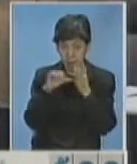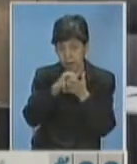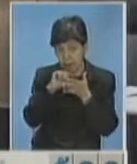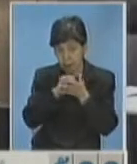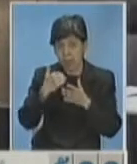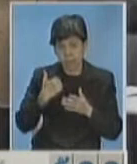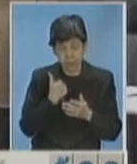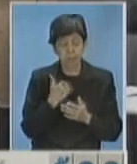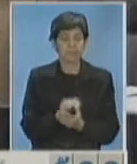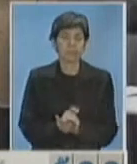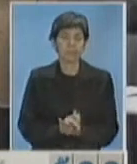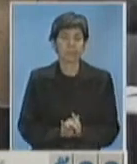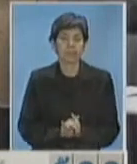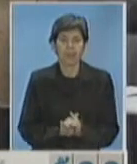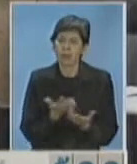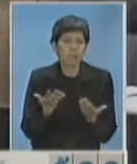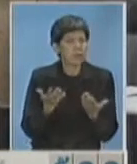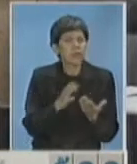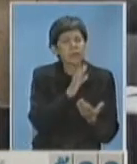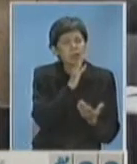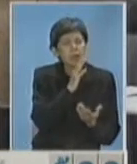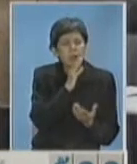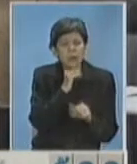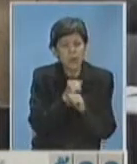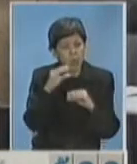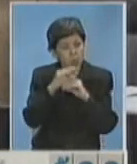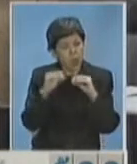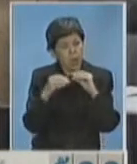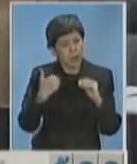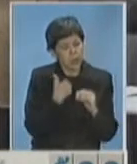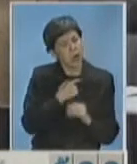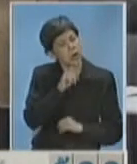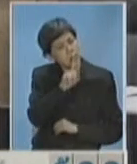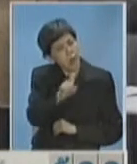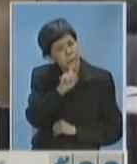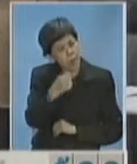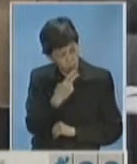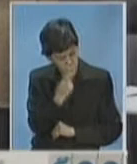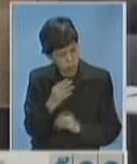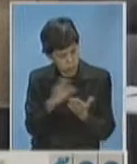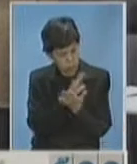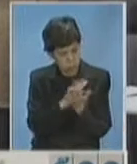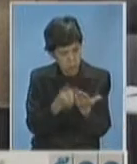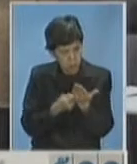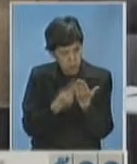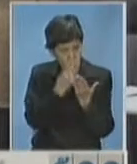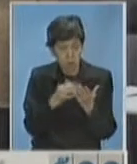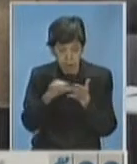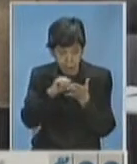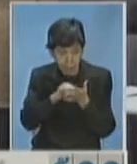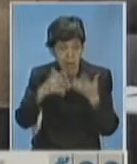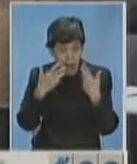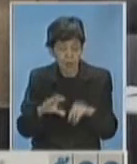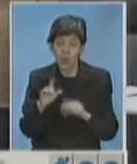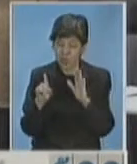ามาในตอนท้ายค่ะปกติถ้ามีโครงการเข้ามาเนี่ยเราจะถามแล้วเราจะเรียกดูเอกสารแต่มีการแปรยติเข้ามา